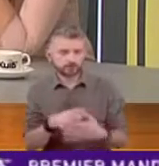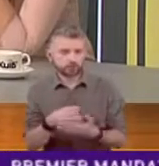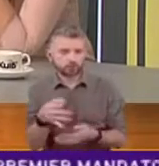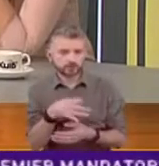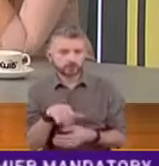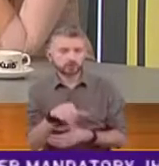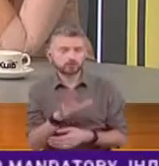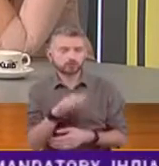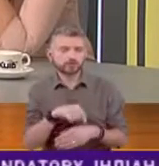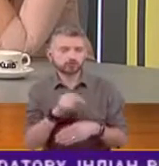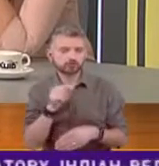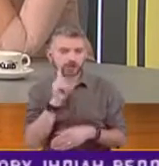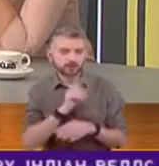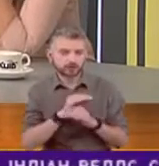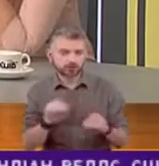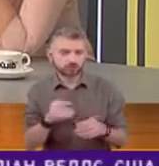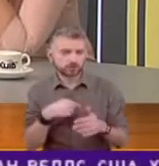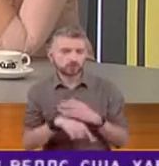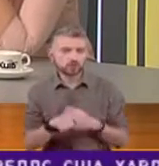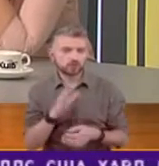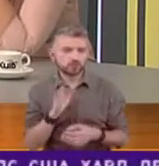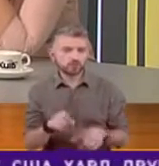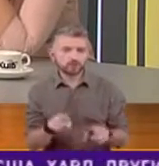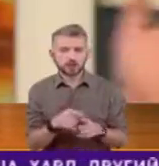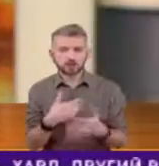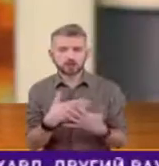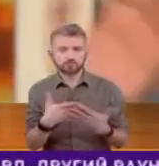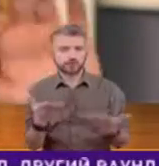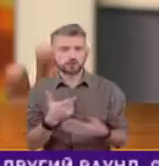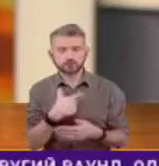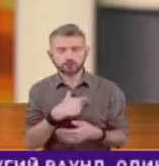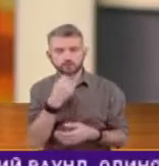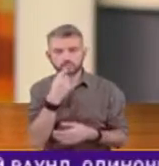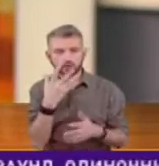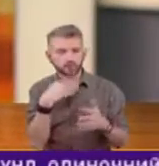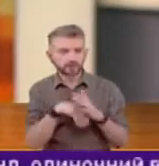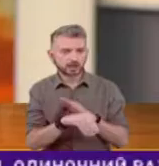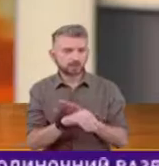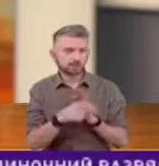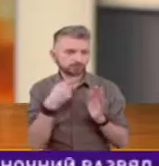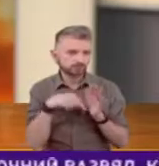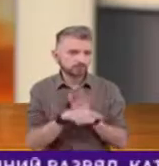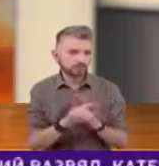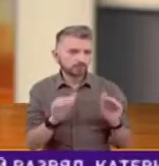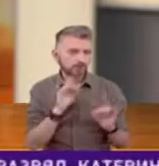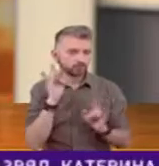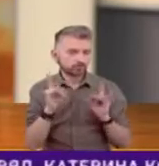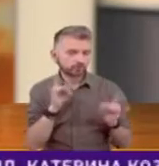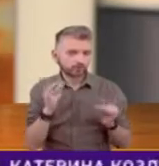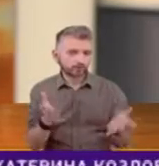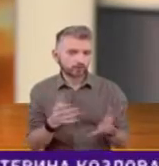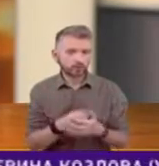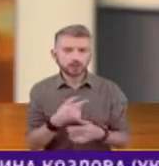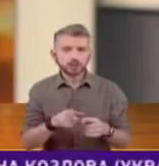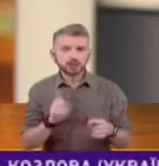них буде оце відчуття затишку, тому що ми будемо так, наче ми в якомусь у себе в парку всередині, глибше набагато і менше шумової ізоляції. І